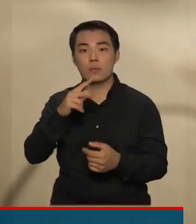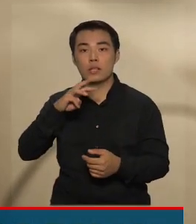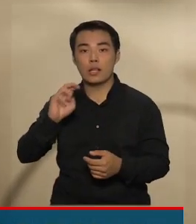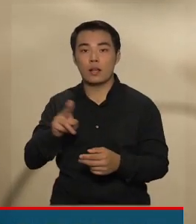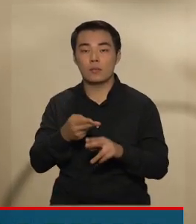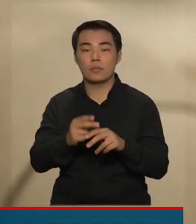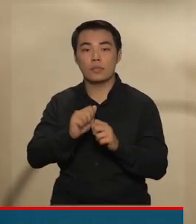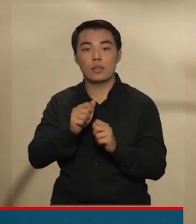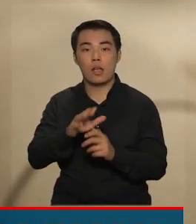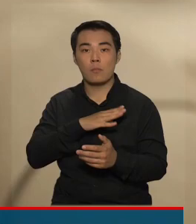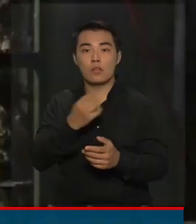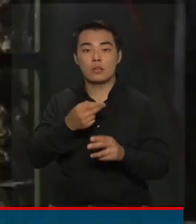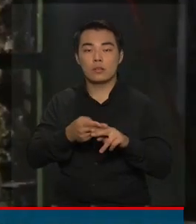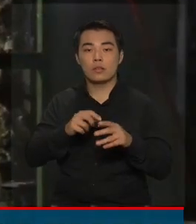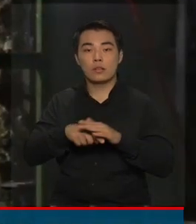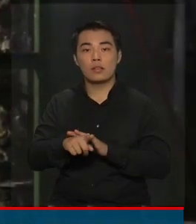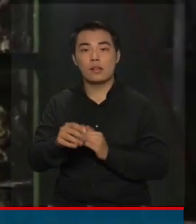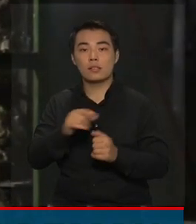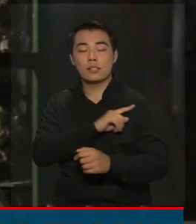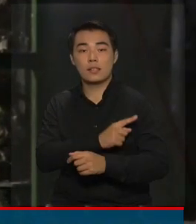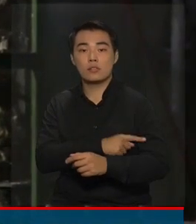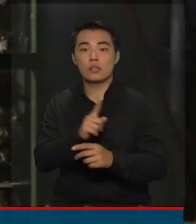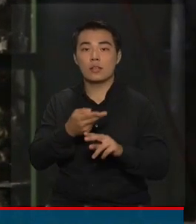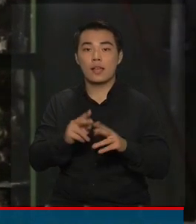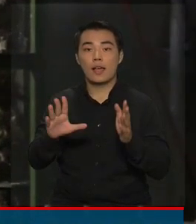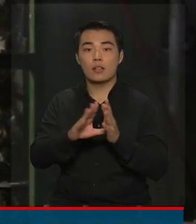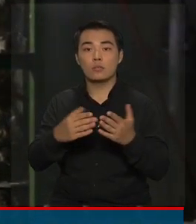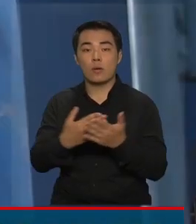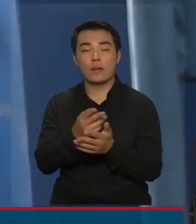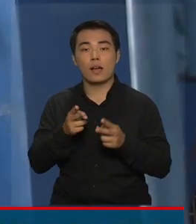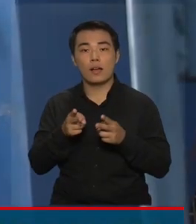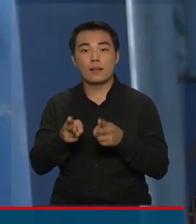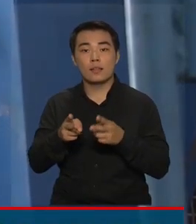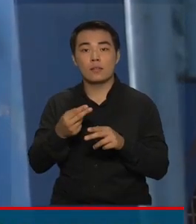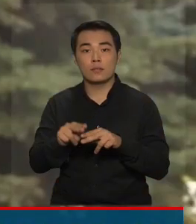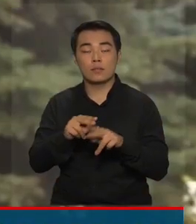теңге жұмсалды. Сондай-ақ қуаттылығы 100 гигакалоритті жаңа қазандық салынып жатыр.